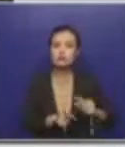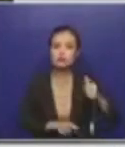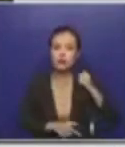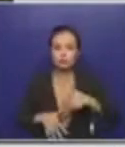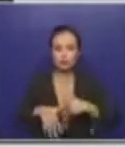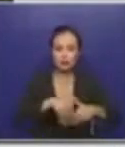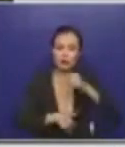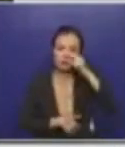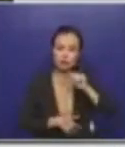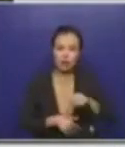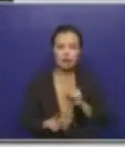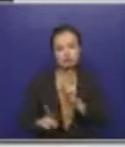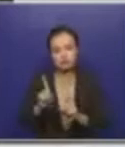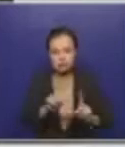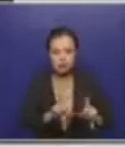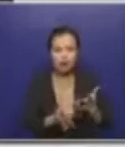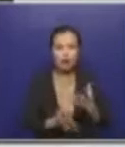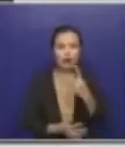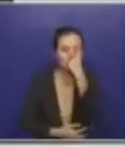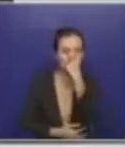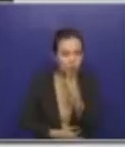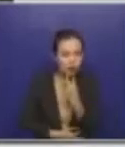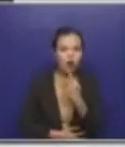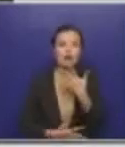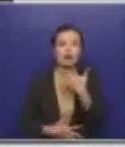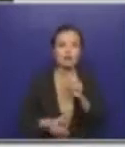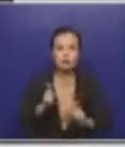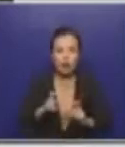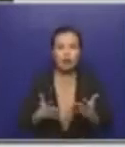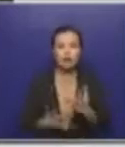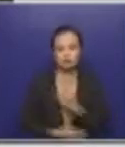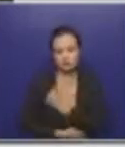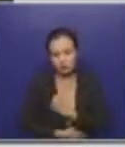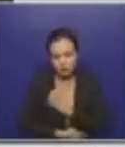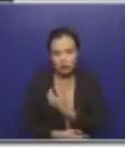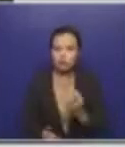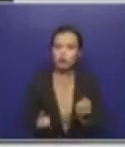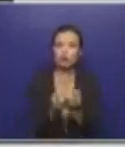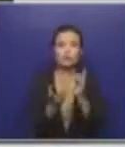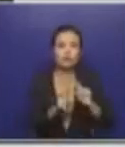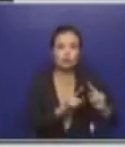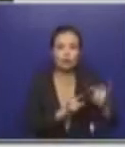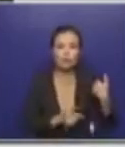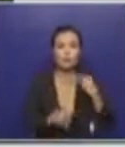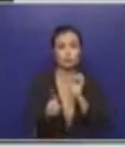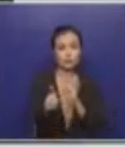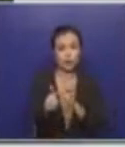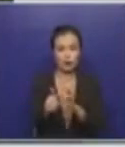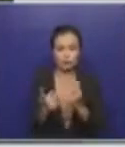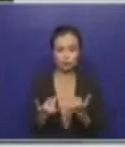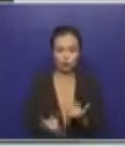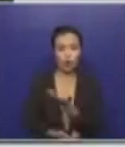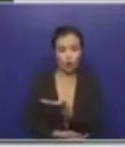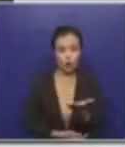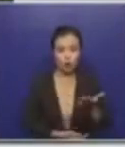ศชาติเราจะต้องสูญเสียทั้งน้ำตาทั้งเลือดทั้งเนื้อผมเรียนว่าข้อแนะนำผมขณะนี้นะครับขอ